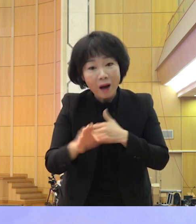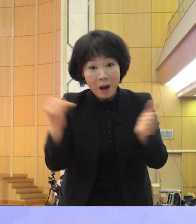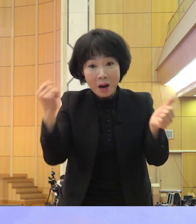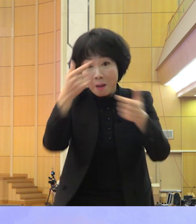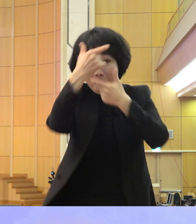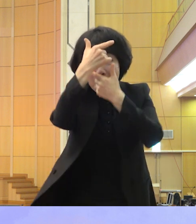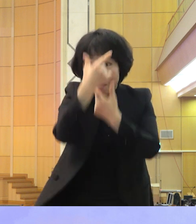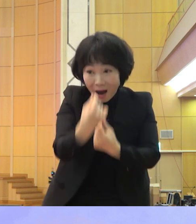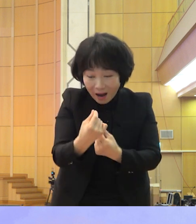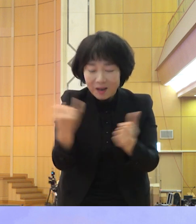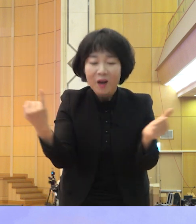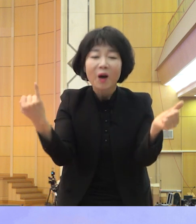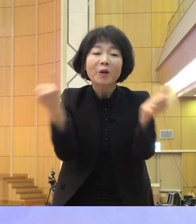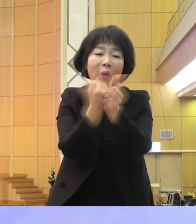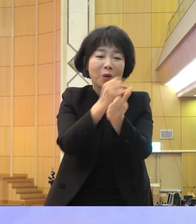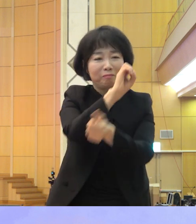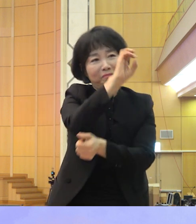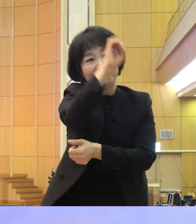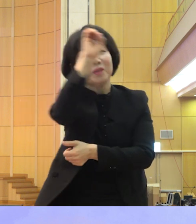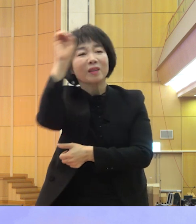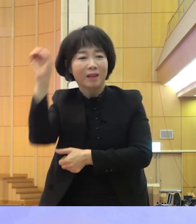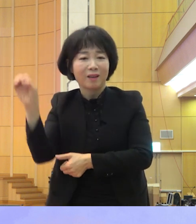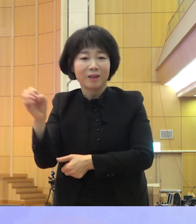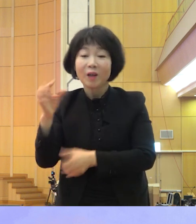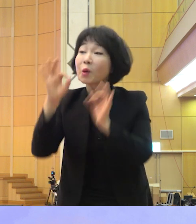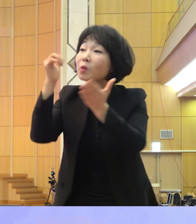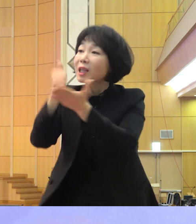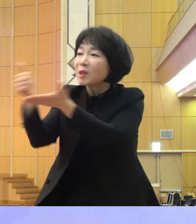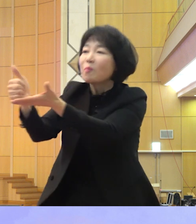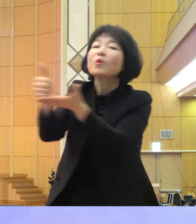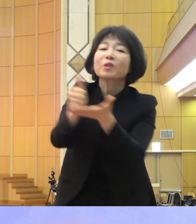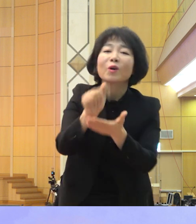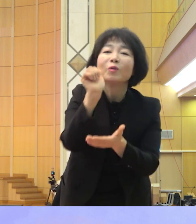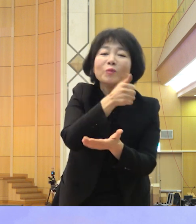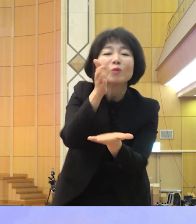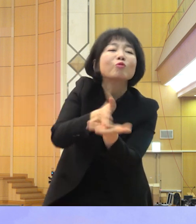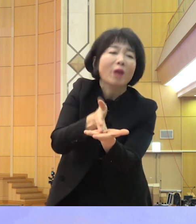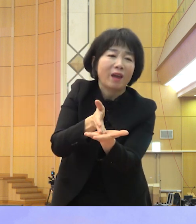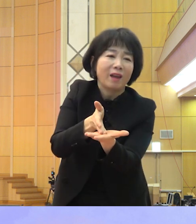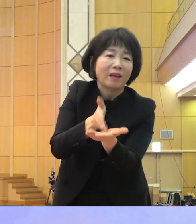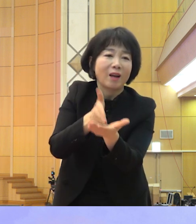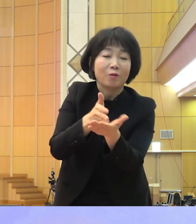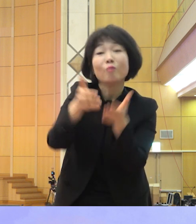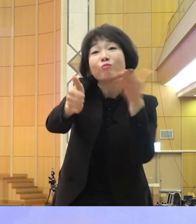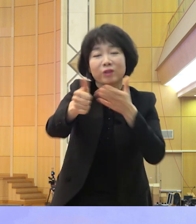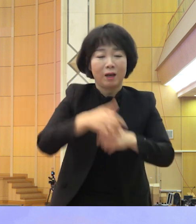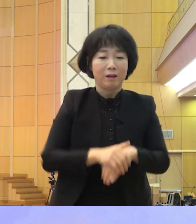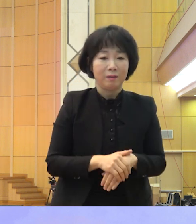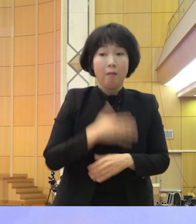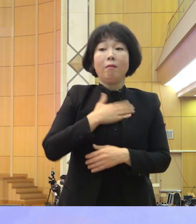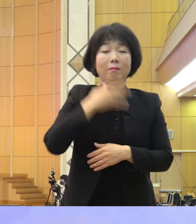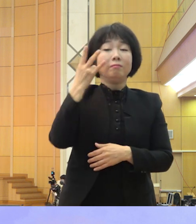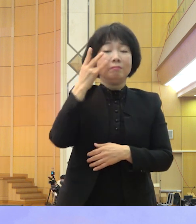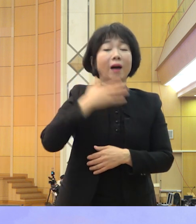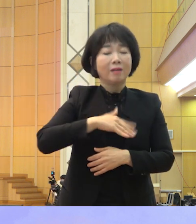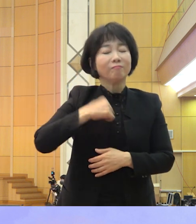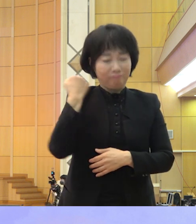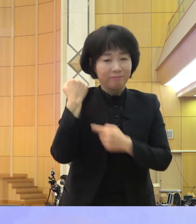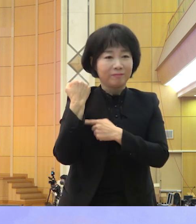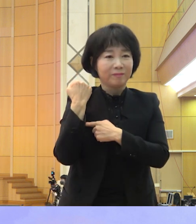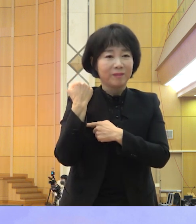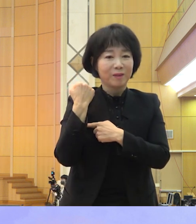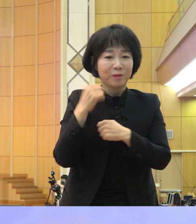결혼식을 하려고 전사님께 주례를 서달라고 이렇게 부탁을 드립니다. 그래서 제가 주례를